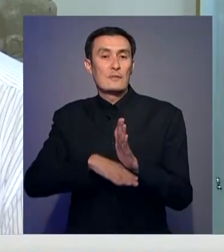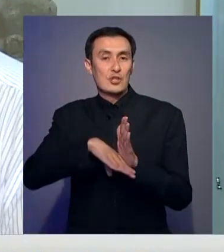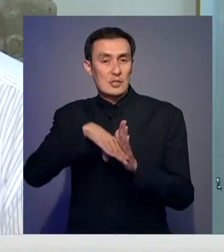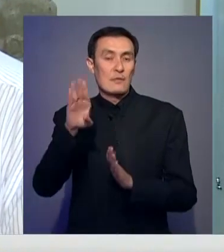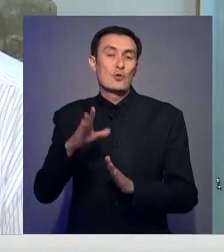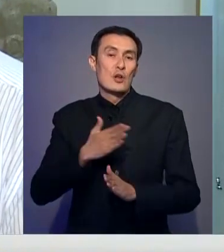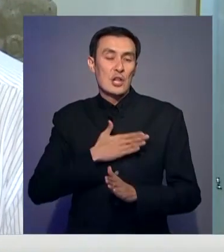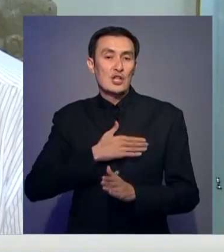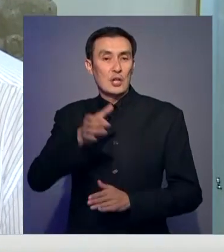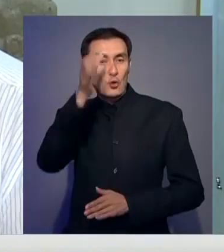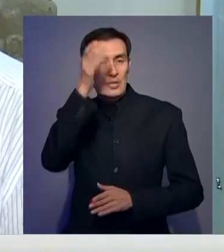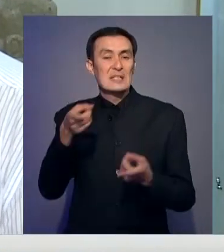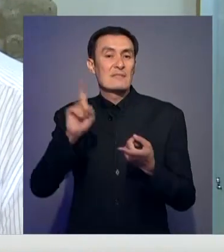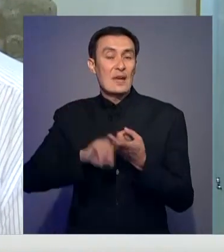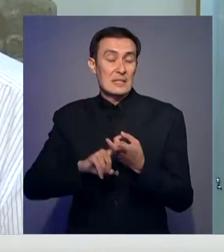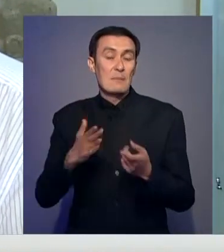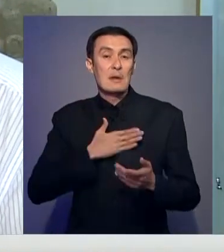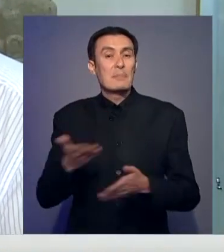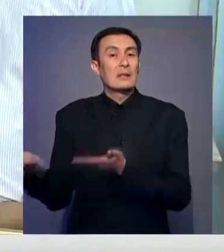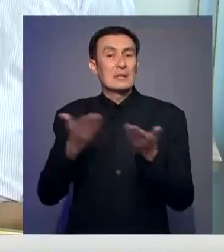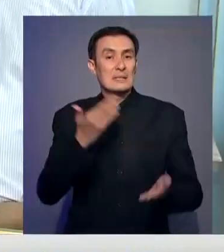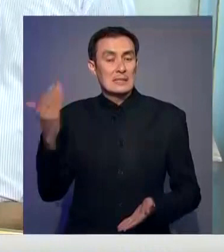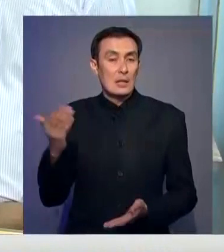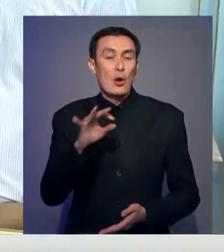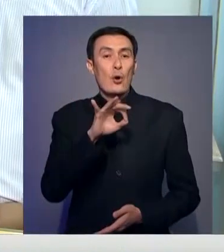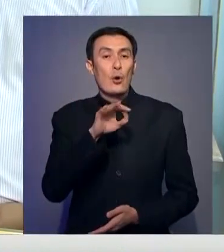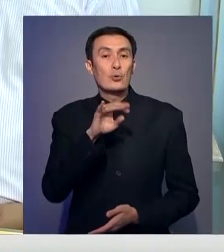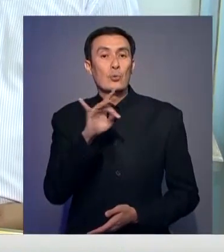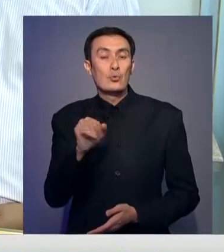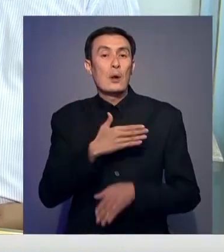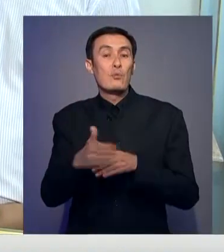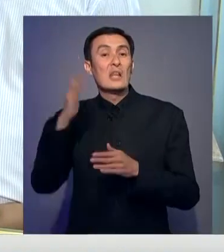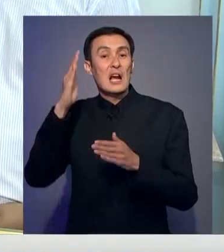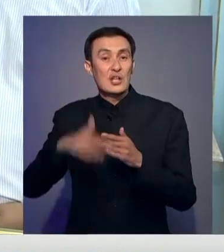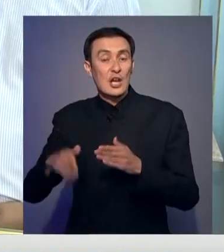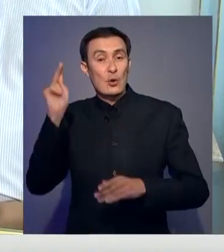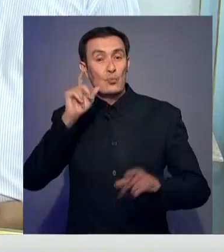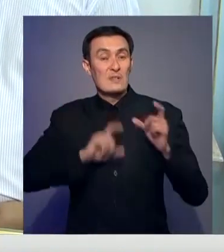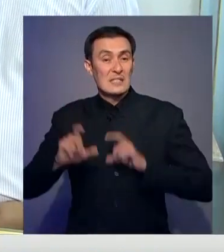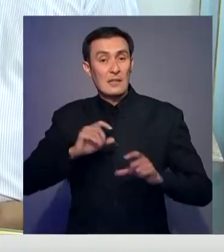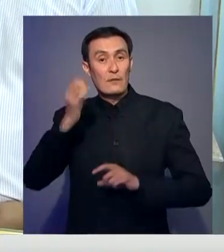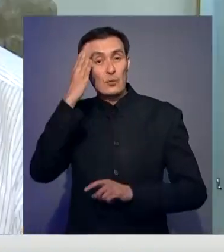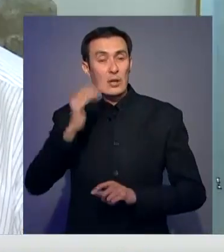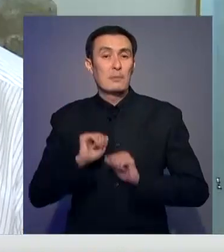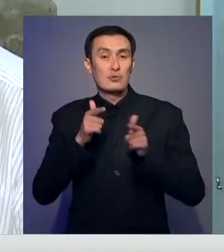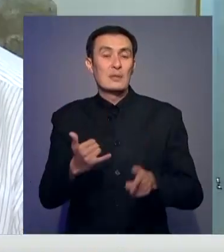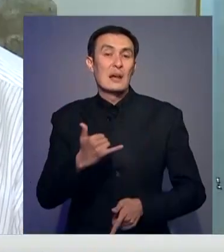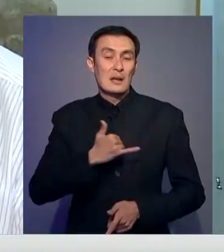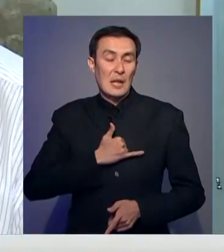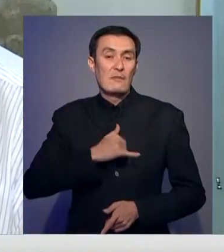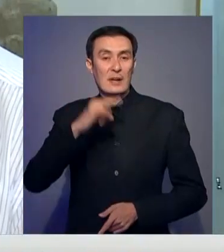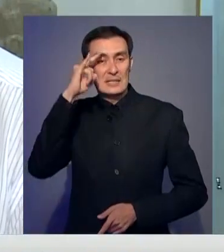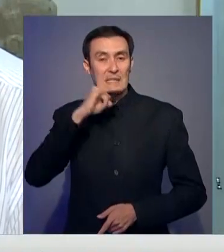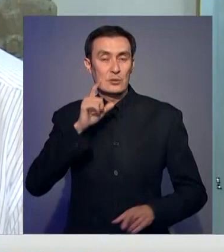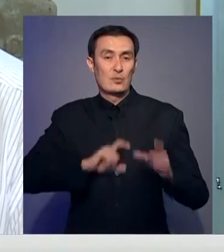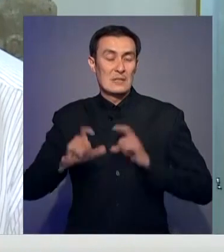совершенствованию наших научных связей. Мы пригласили господина Такуро после окончания университета в Токио поступить в магистратуру в